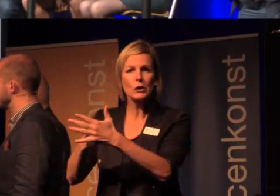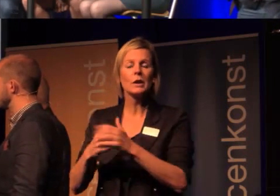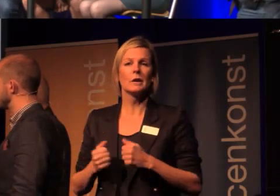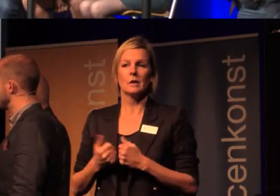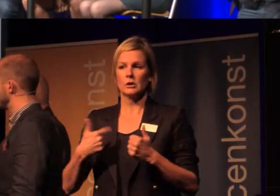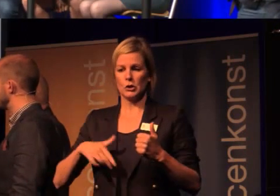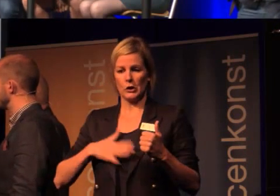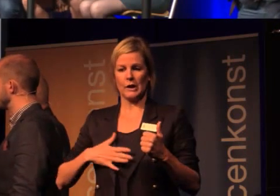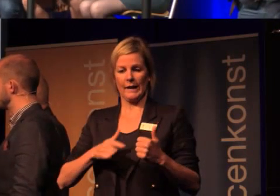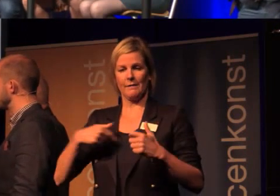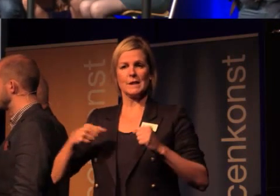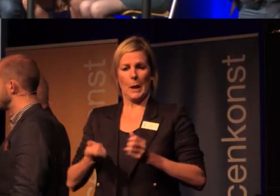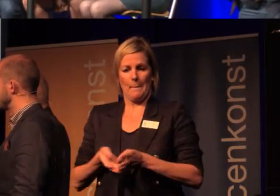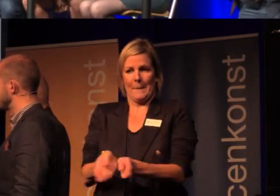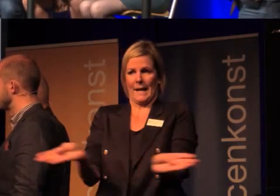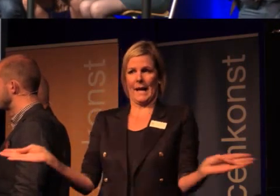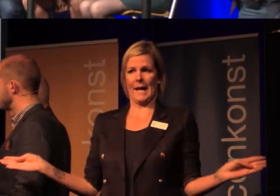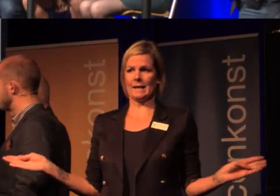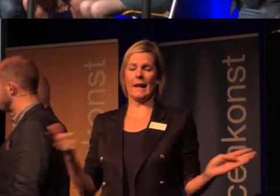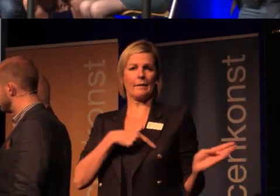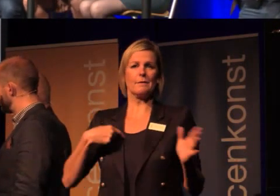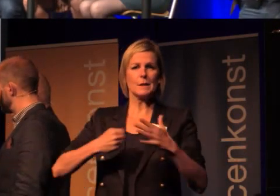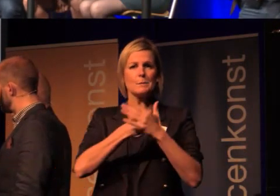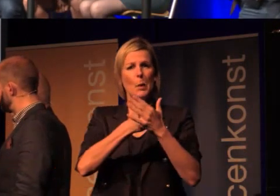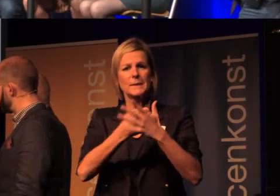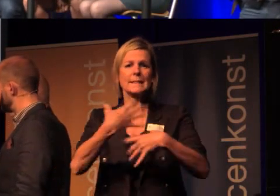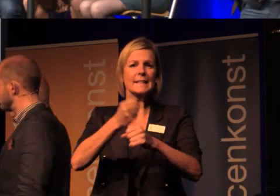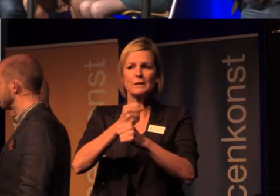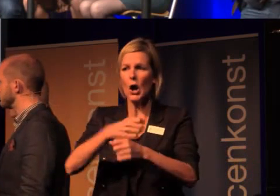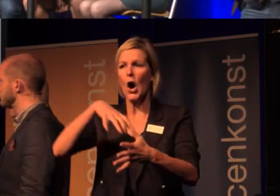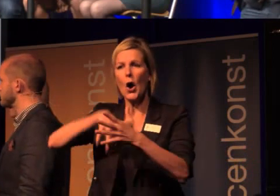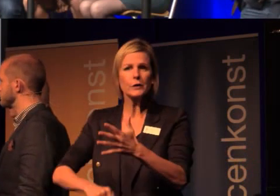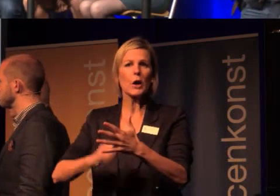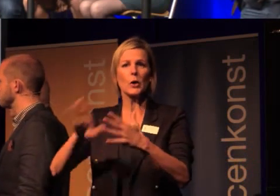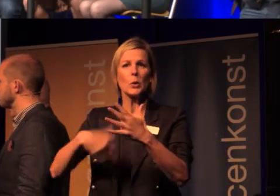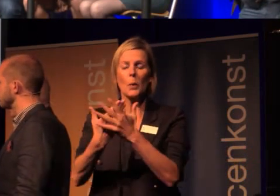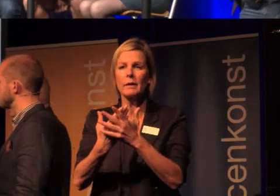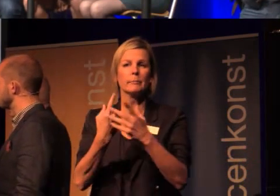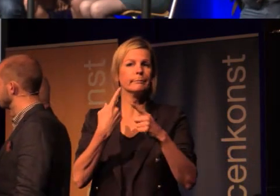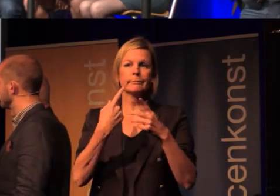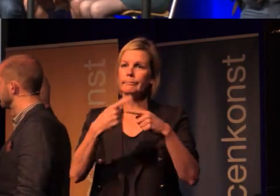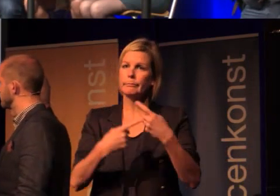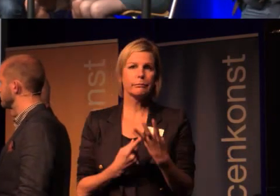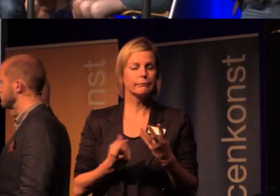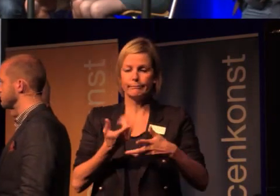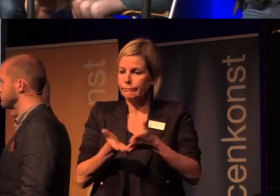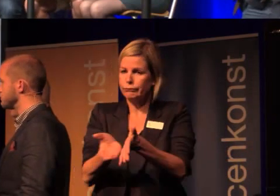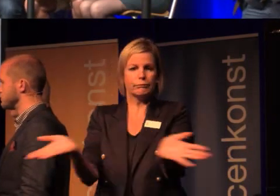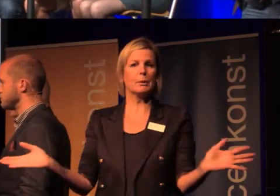här breda mångfalden med mecenater, sponsring, stiftelser, avdrag för gåvor för människor som vill stödja